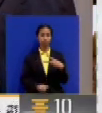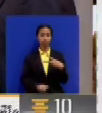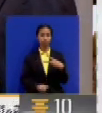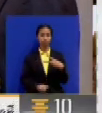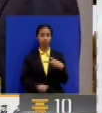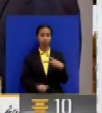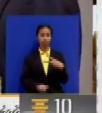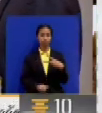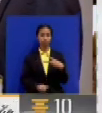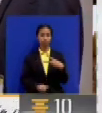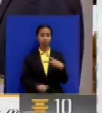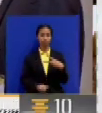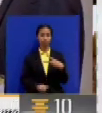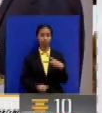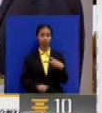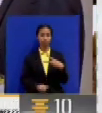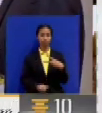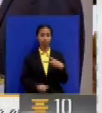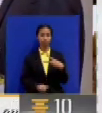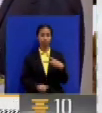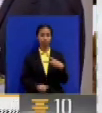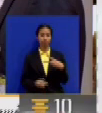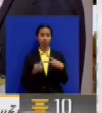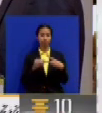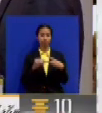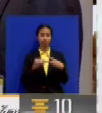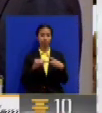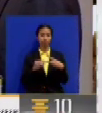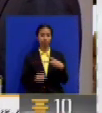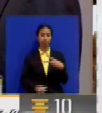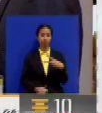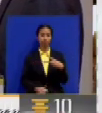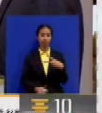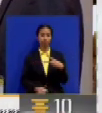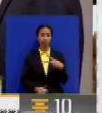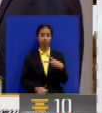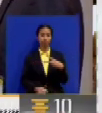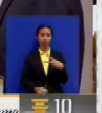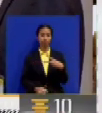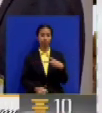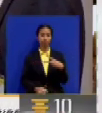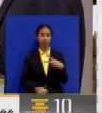ค่ะ แล้วเขาก็โหวตให้คุณสมพงษ์ไปแต่ว่าสุดท้ายแล้วเนี่ยเล่นถ้าเล่นเกมกันอย่างนี้นะเหยียบข